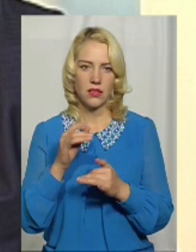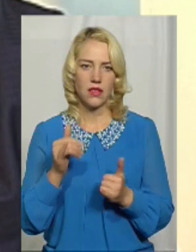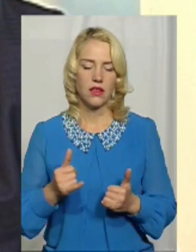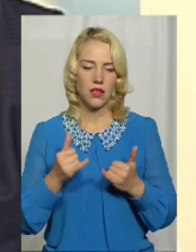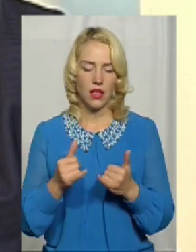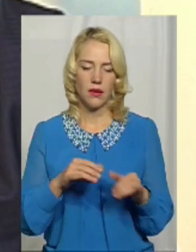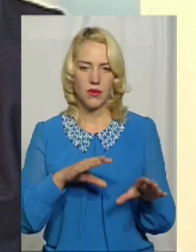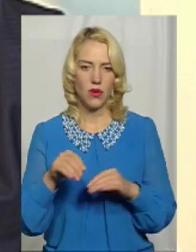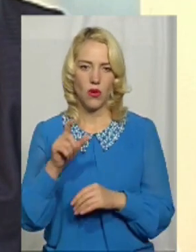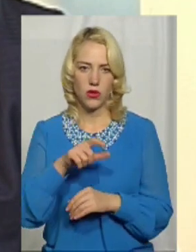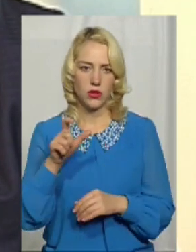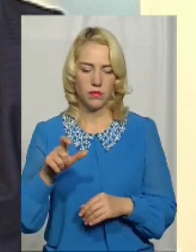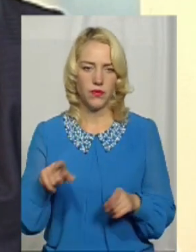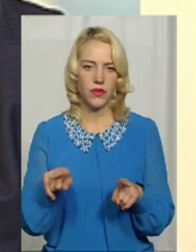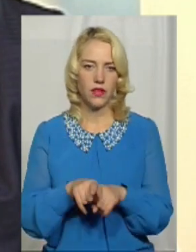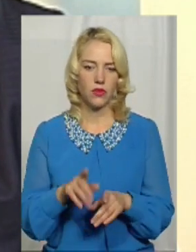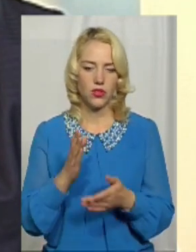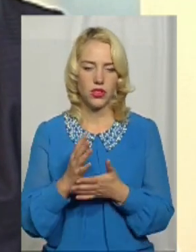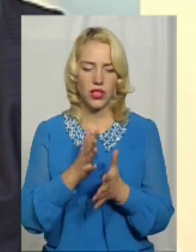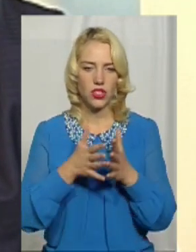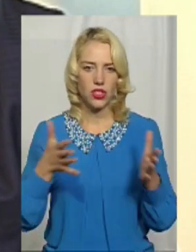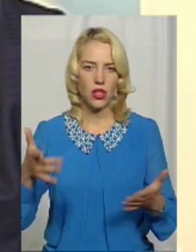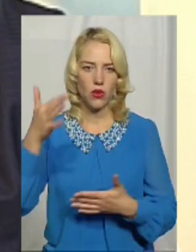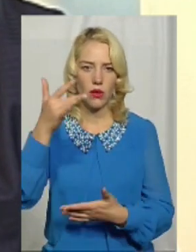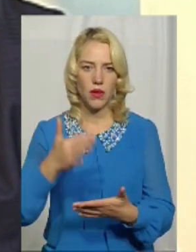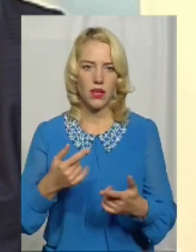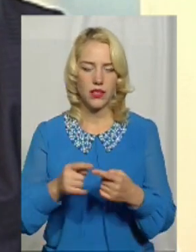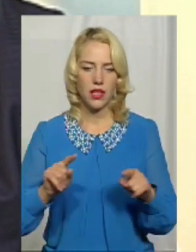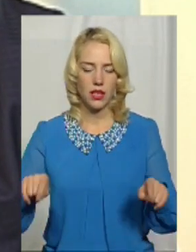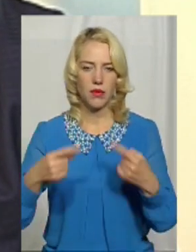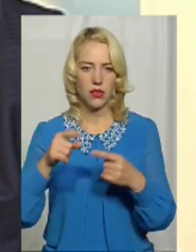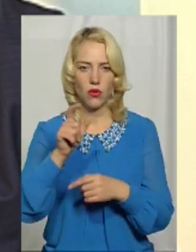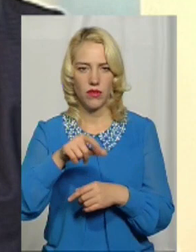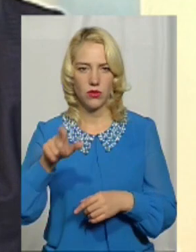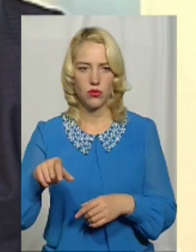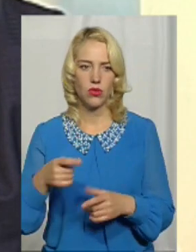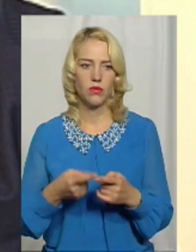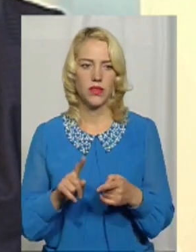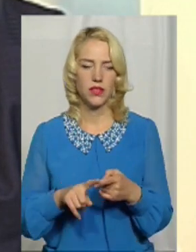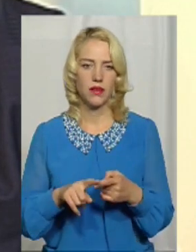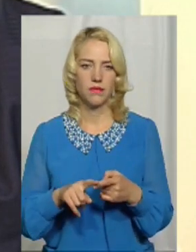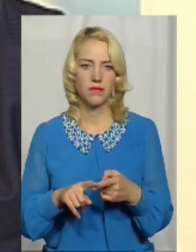осіб. Також є досить широкий перелік – це реабілітовані особи, це